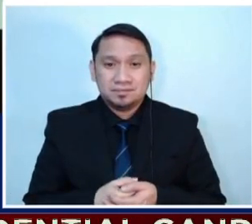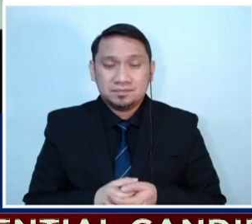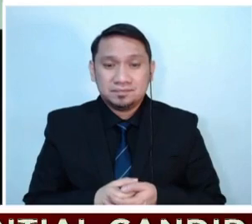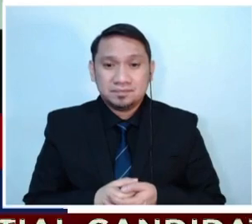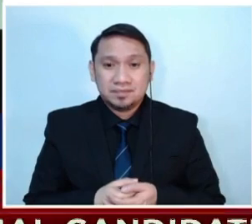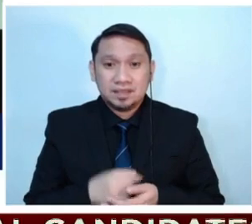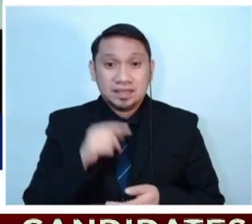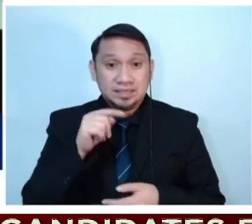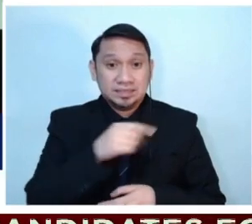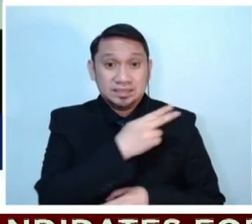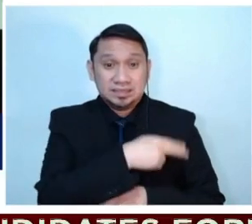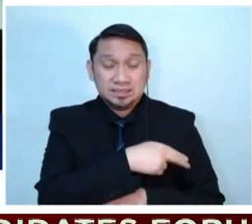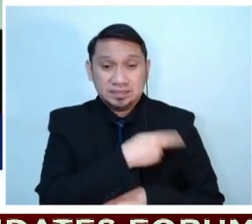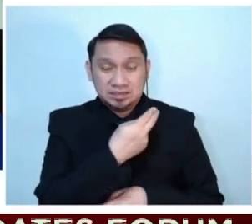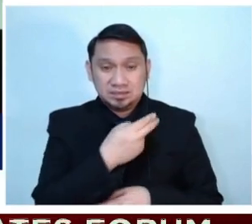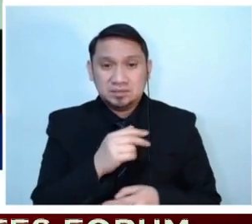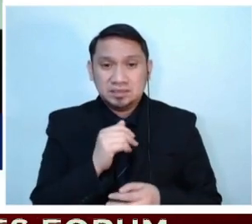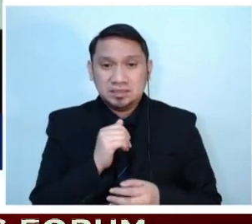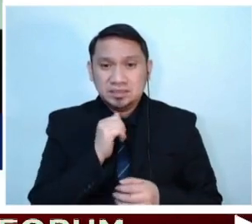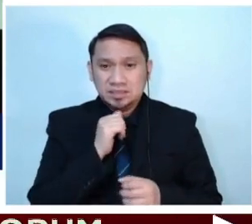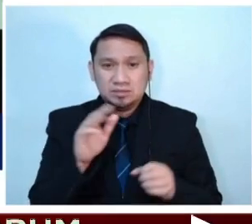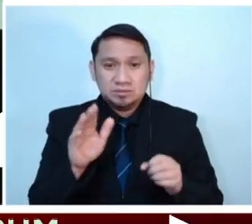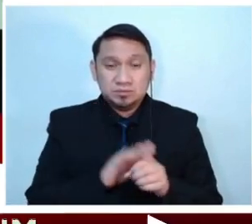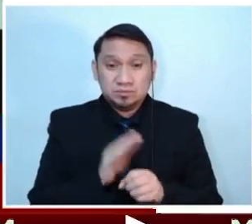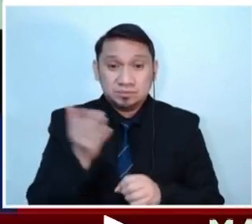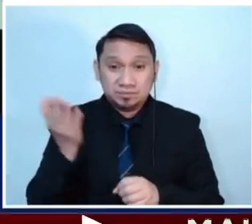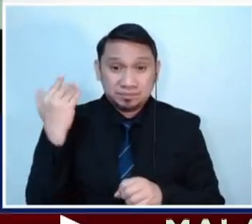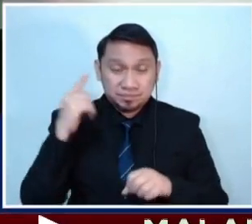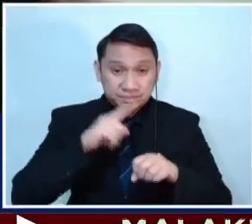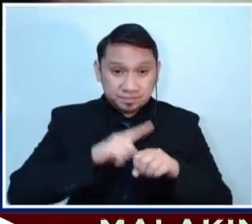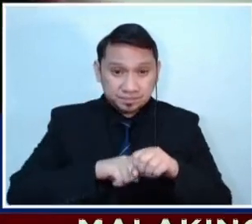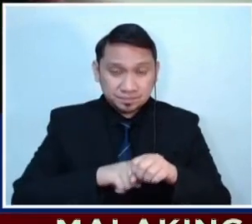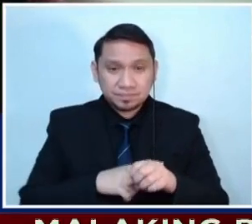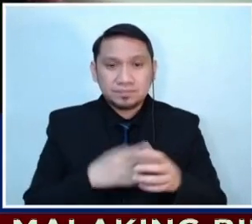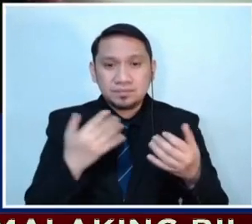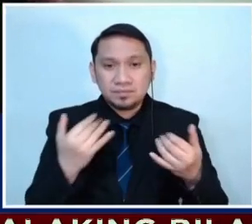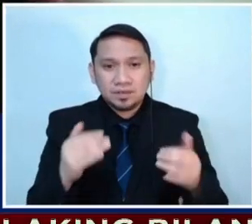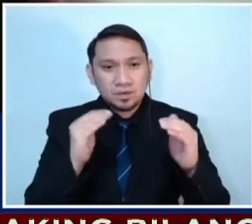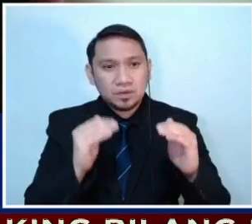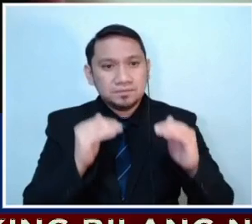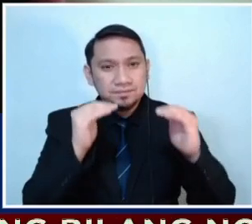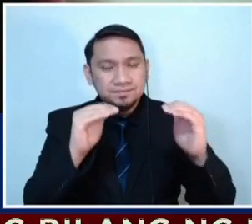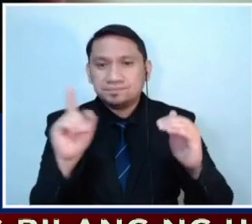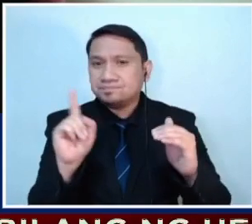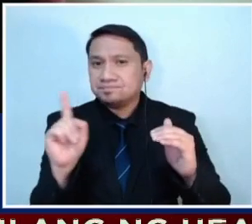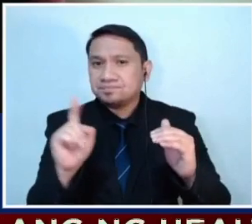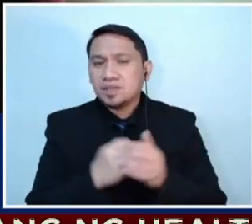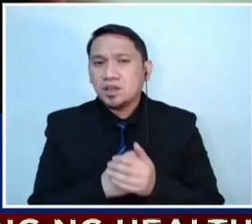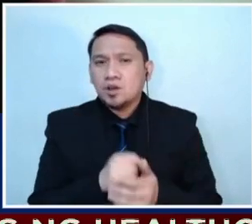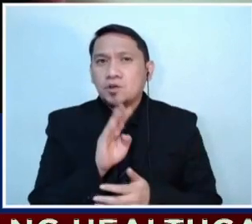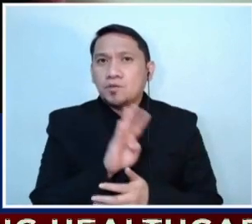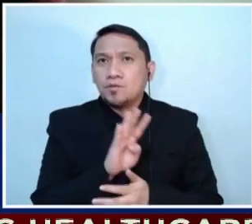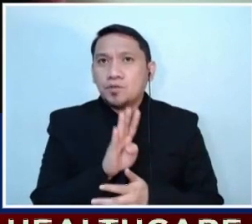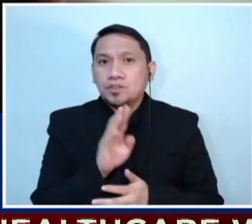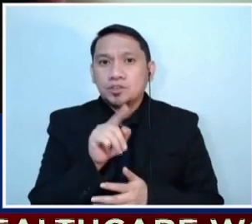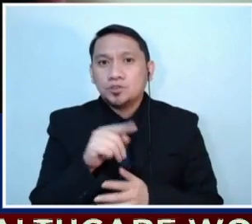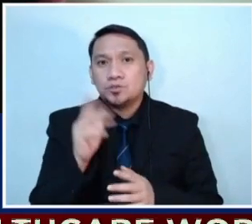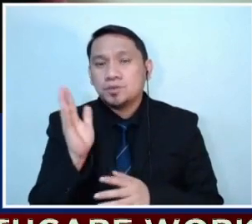hospital was not full during the surge. Ang pinaka-highest namin is only like 40 to